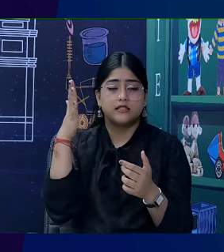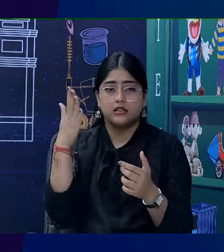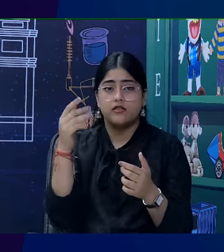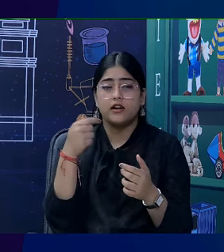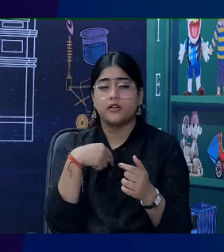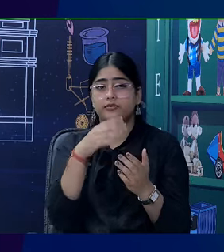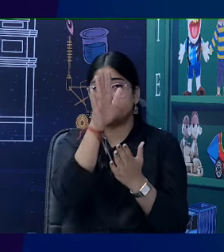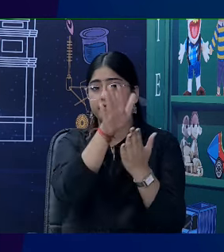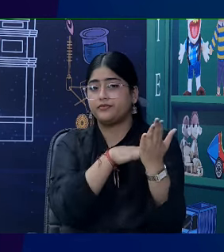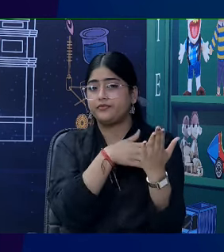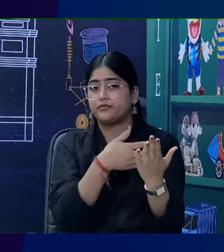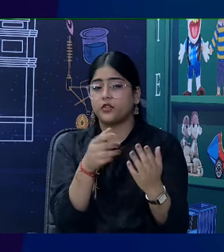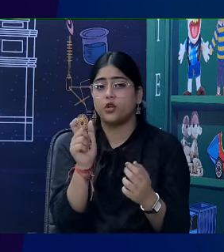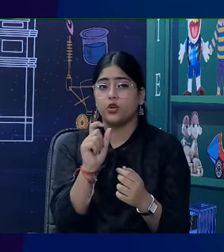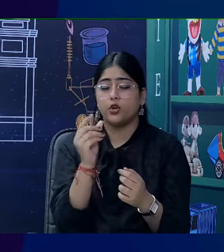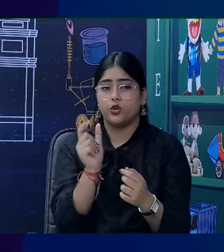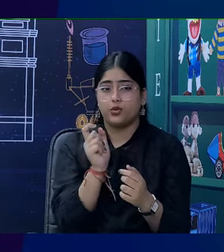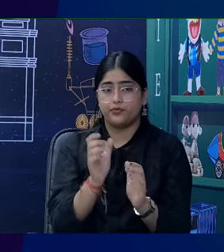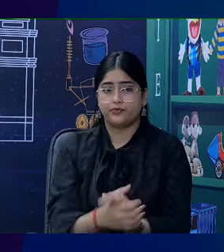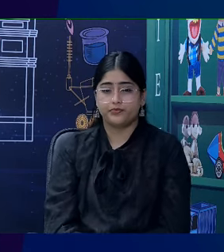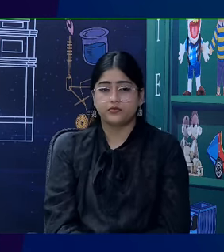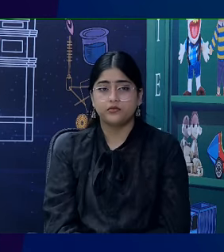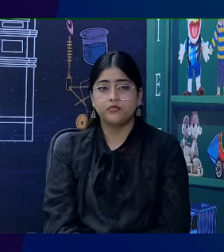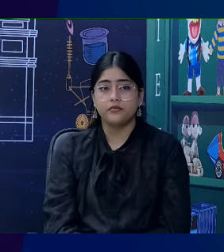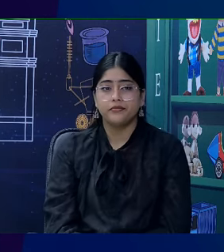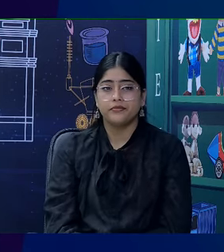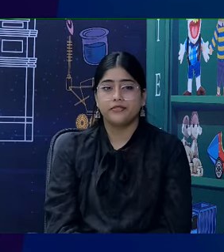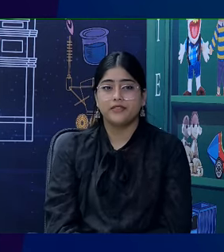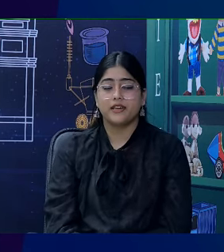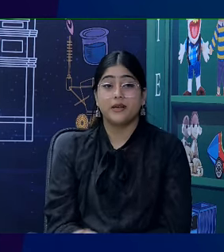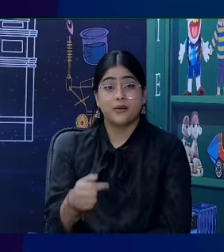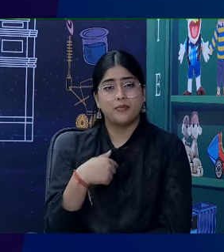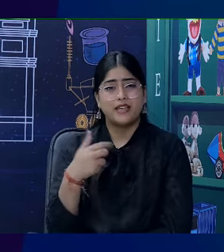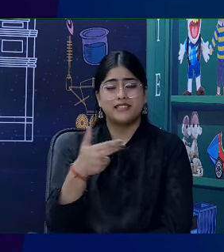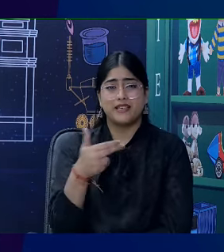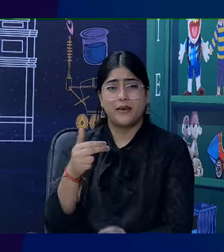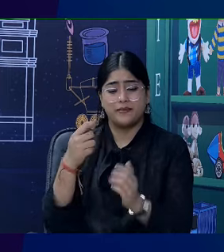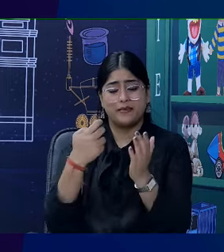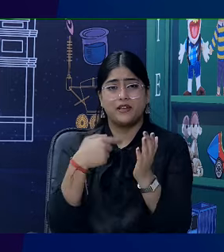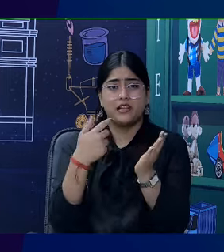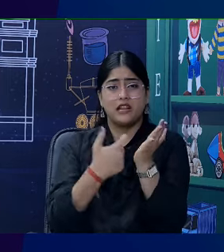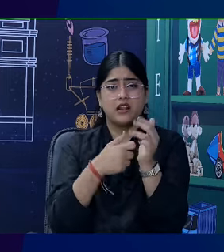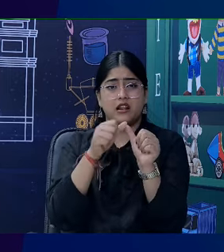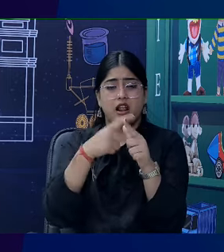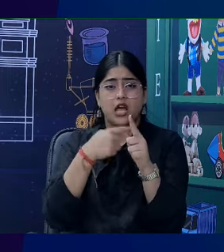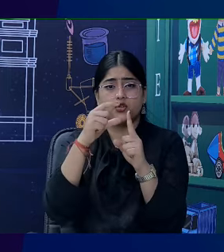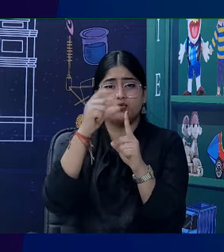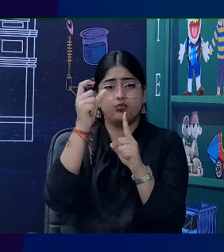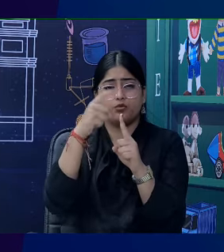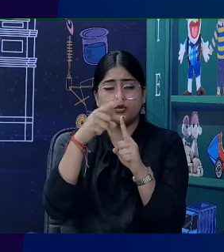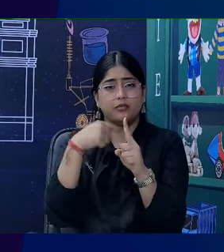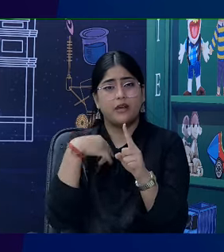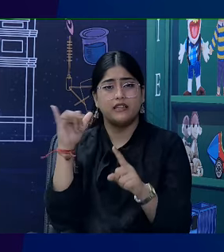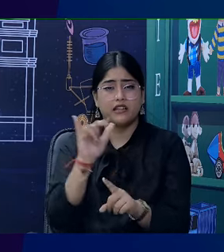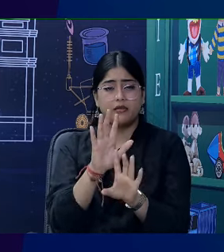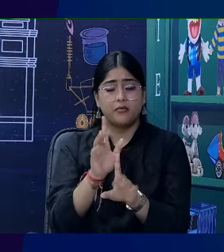दिया अच्छा इसे पकड़ने का भी ना एक अलग अंदाज होता है बिल्कुल अब हो कि मैं भी रात हूं कि मैं योद्धा नहीं हूं तो उनका जो है इस तरह से